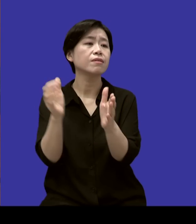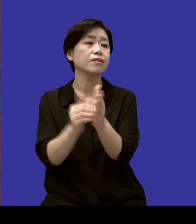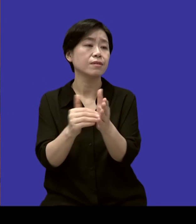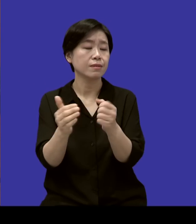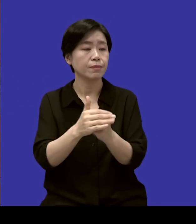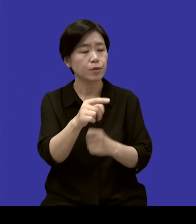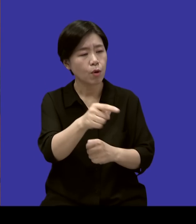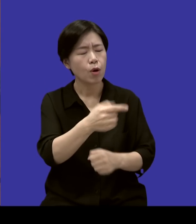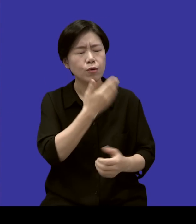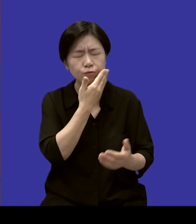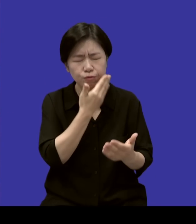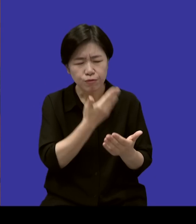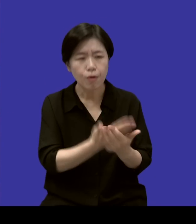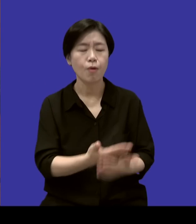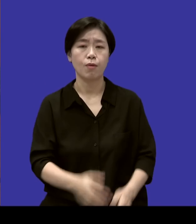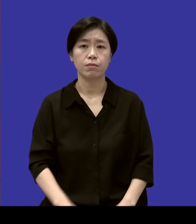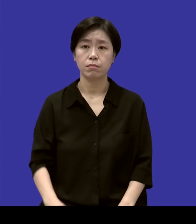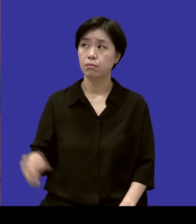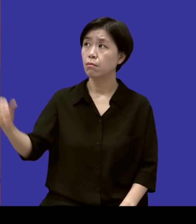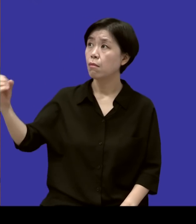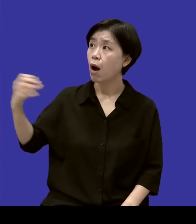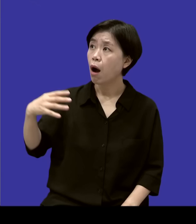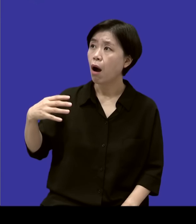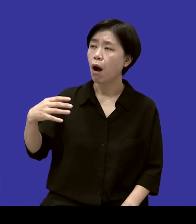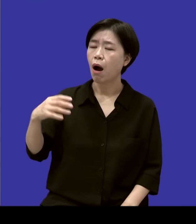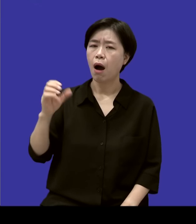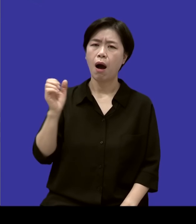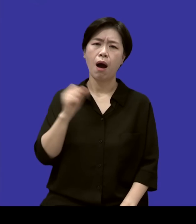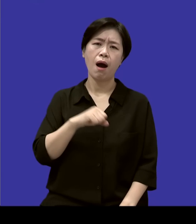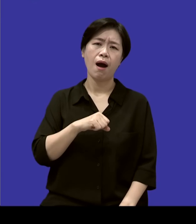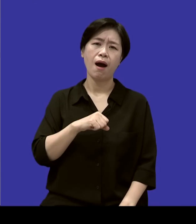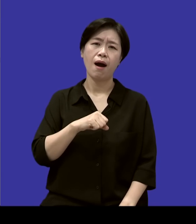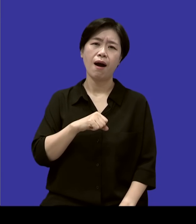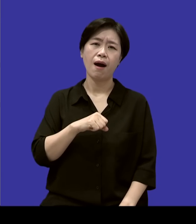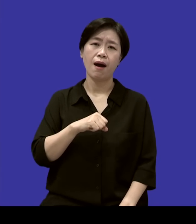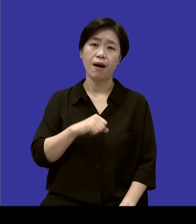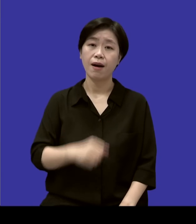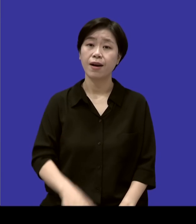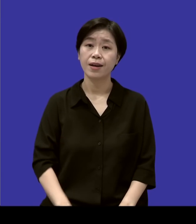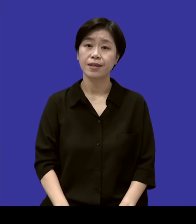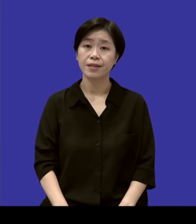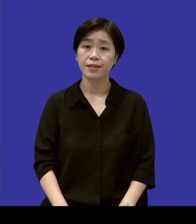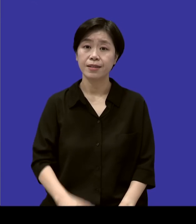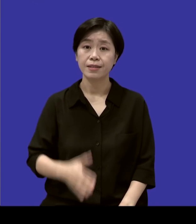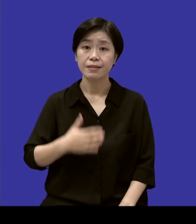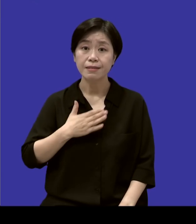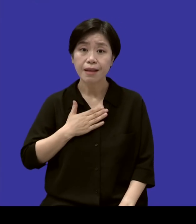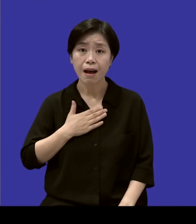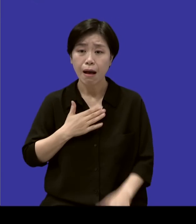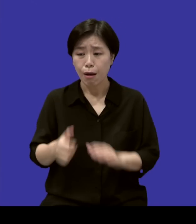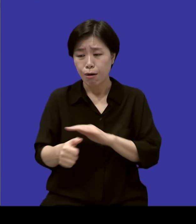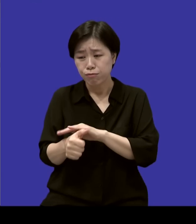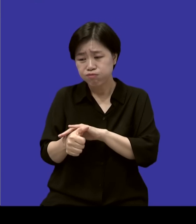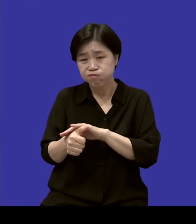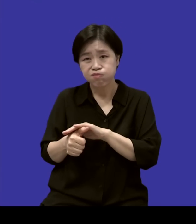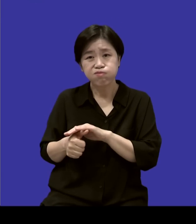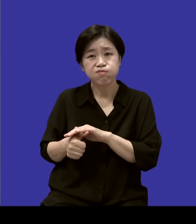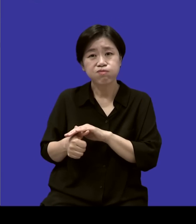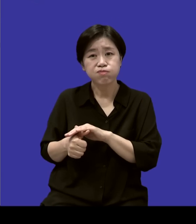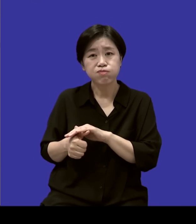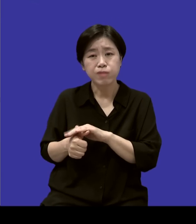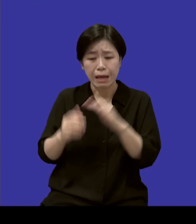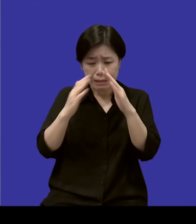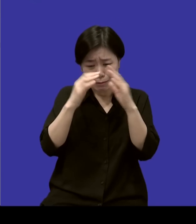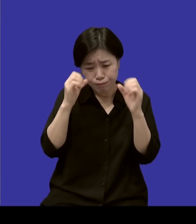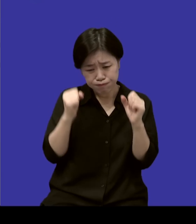거예요. 그러면서 내가 뭘 느꼈냐면은 어머 그러면 나는 네 낮은 자존감, 열등감 내가 더 이상